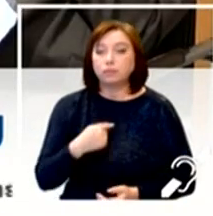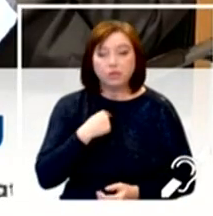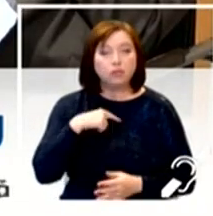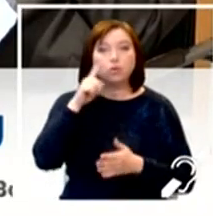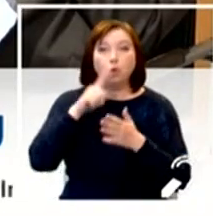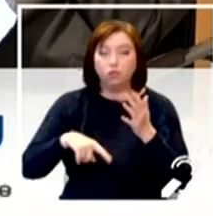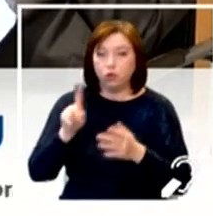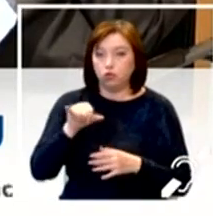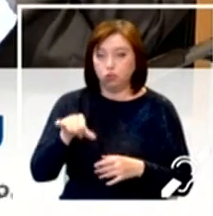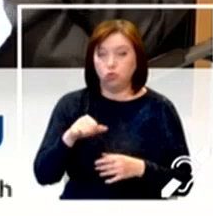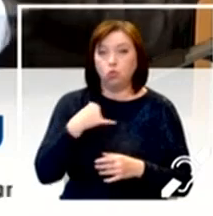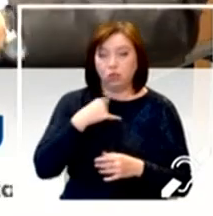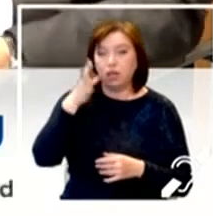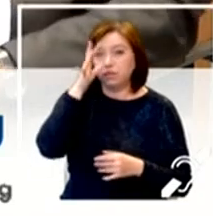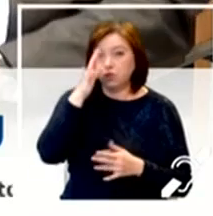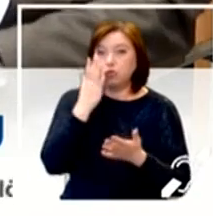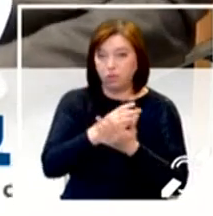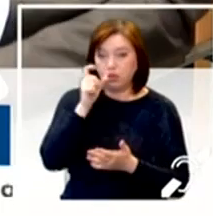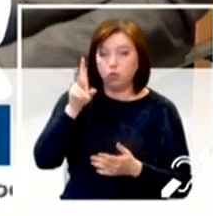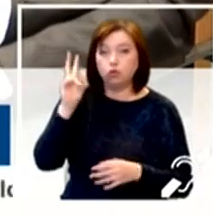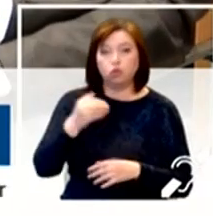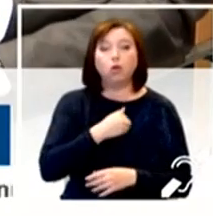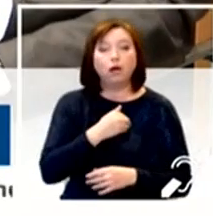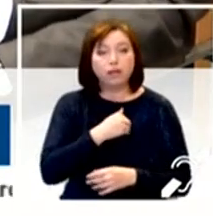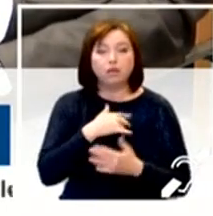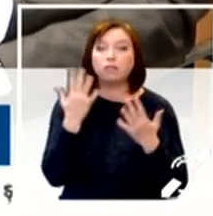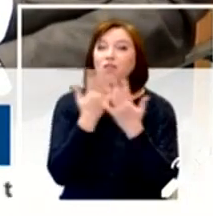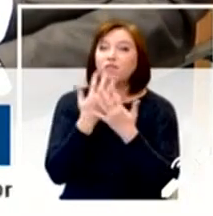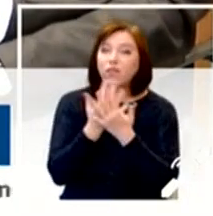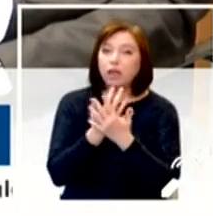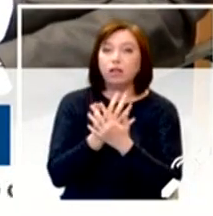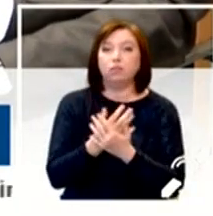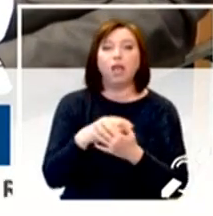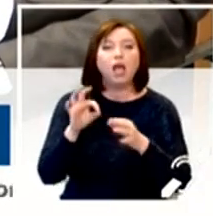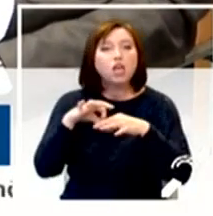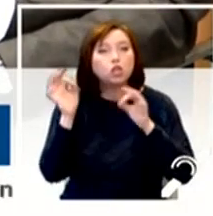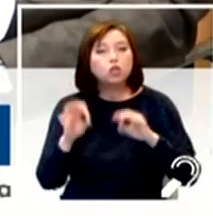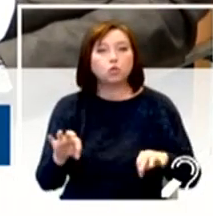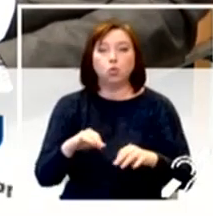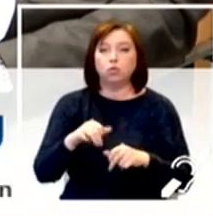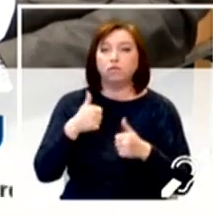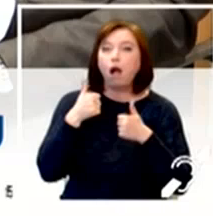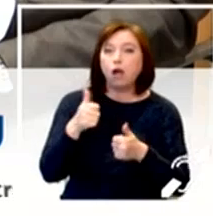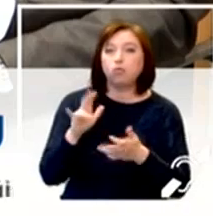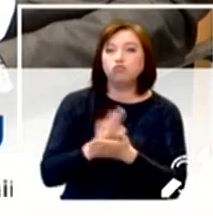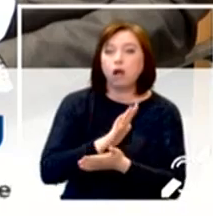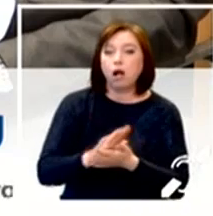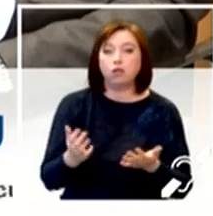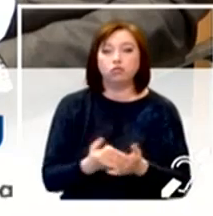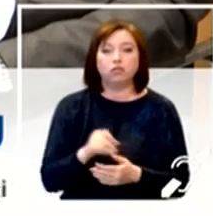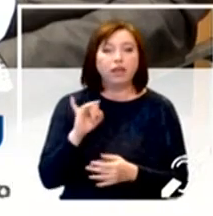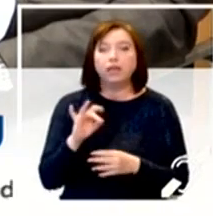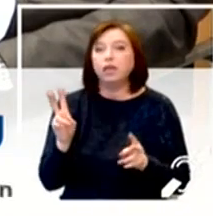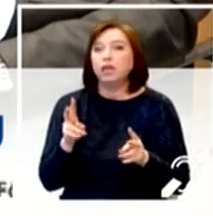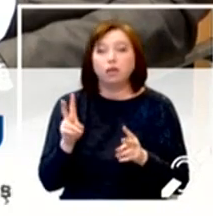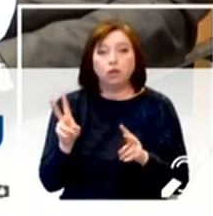sigură că avem în Chișinău un spectator care își dorește filme filme de Artă filme de calitate și nu trebuie